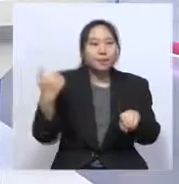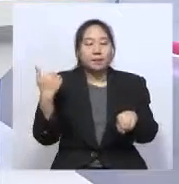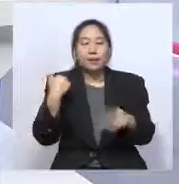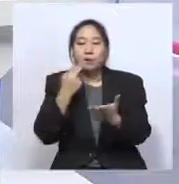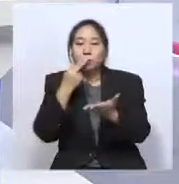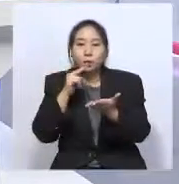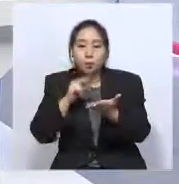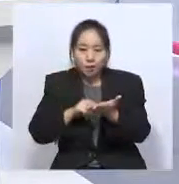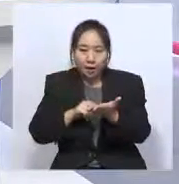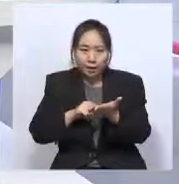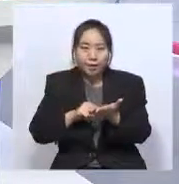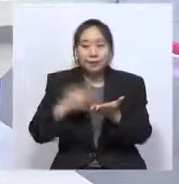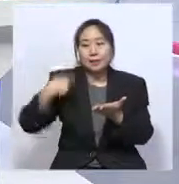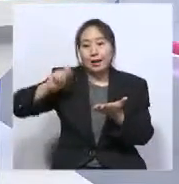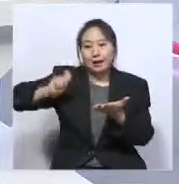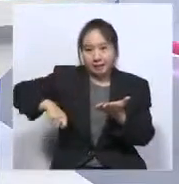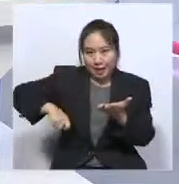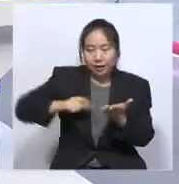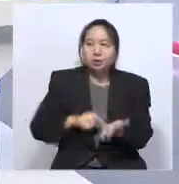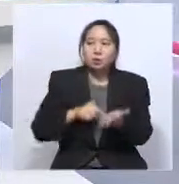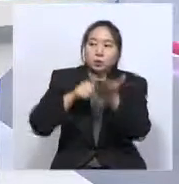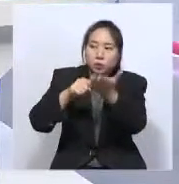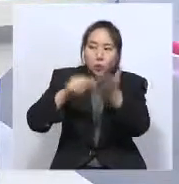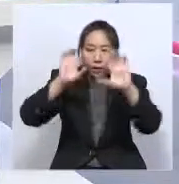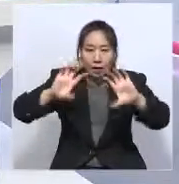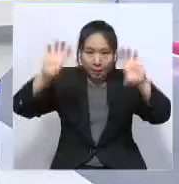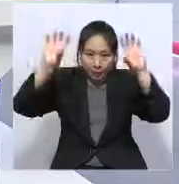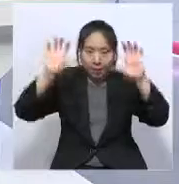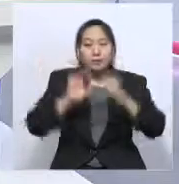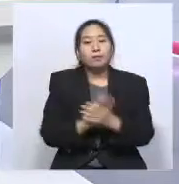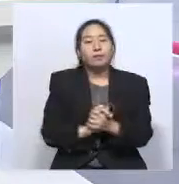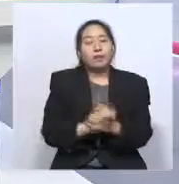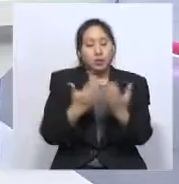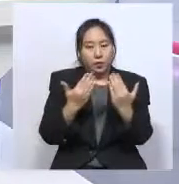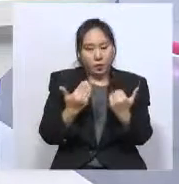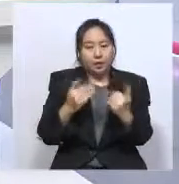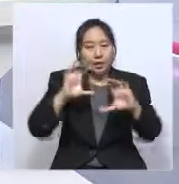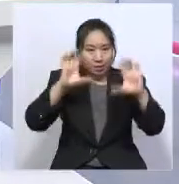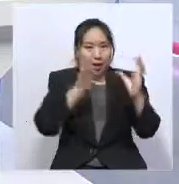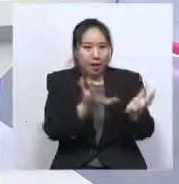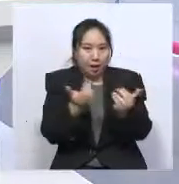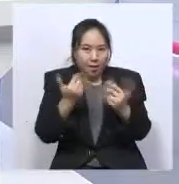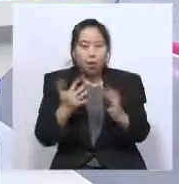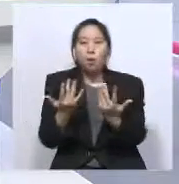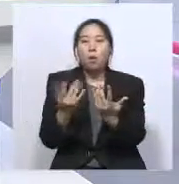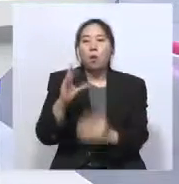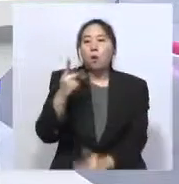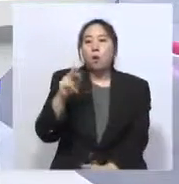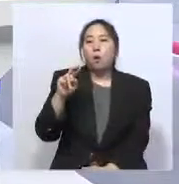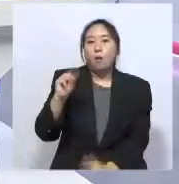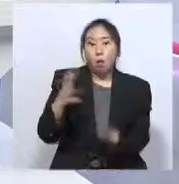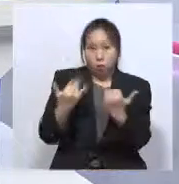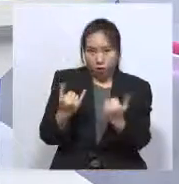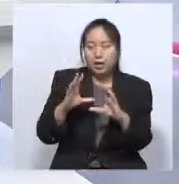ำส่งหนังสือจากทางสำนักงานศาลยุติธรรมไปถึงรัฐบาลตอนนี้นะคะรัฐบาลนั้นได้รับหนังสือแล้วแล้วก็จะนำเข้าหารือในที่ประชุมคณะรัฐมนต